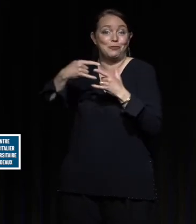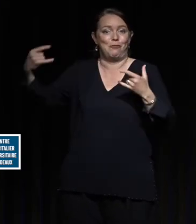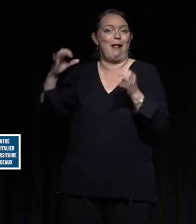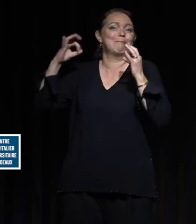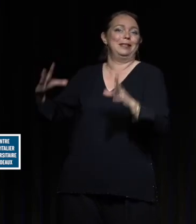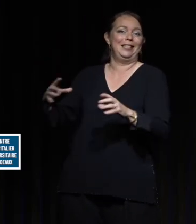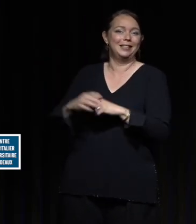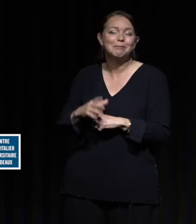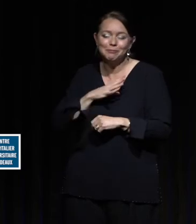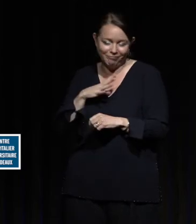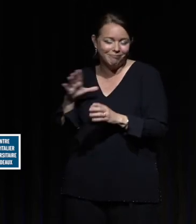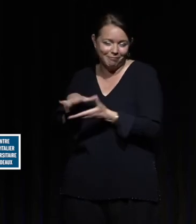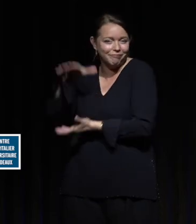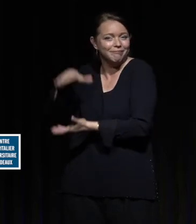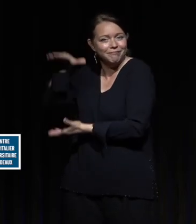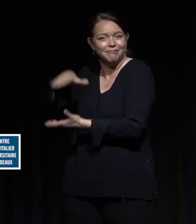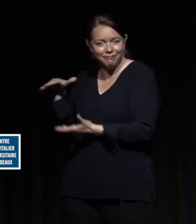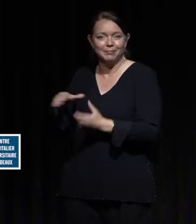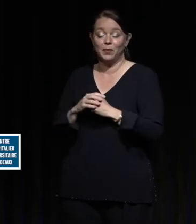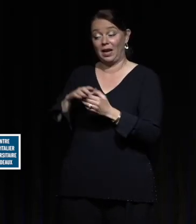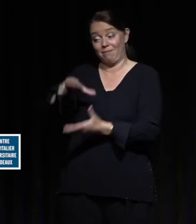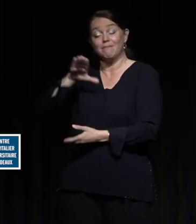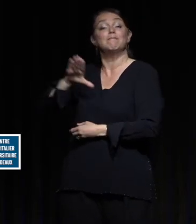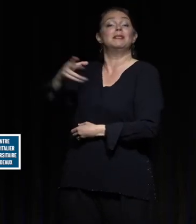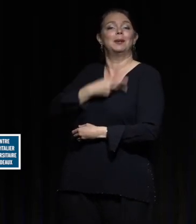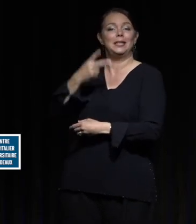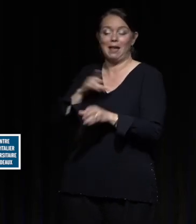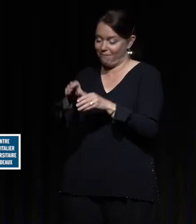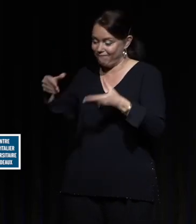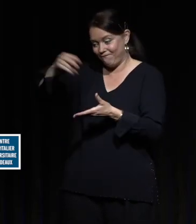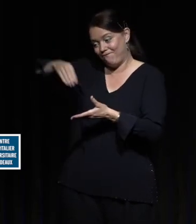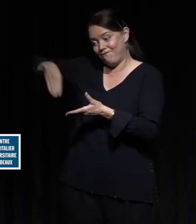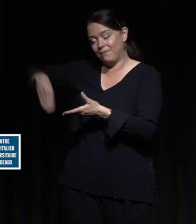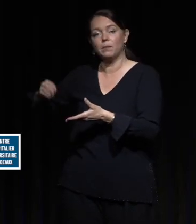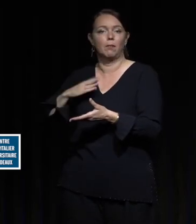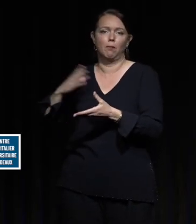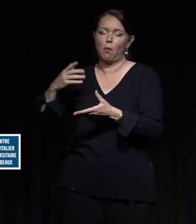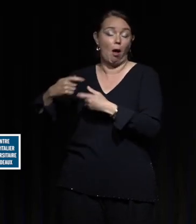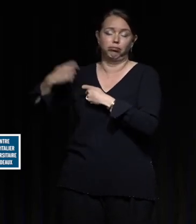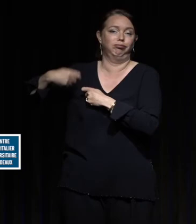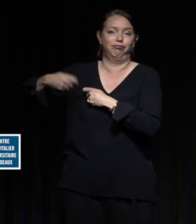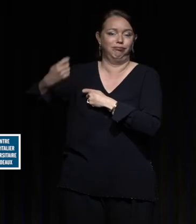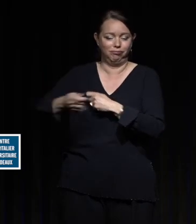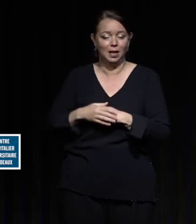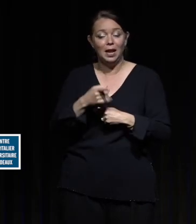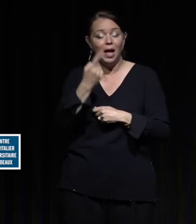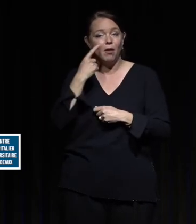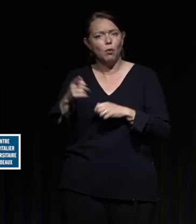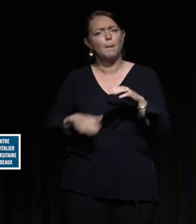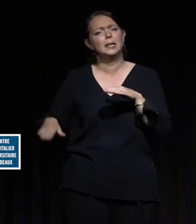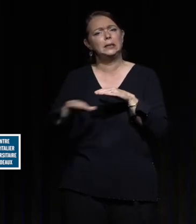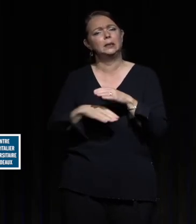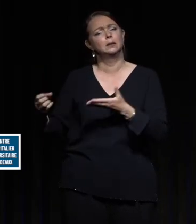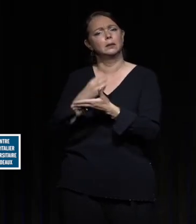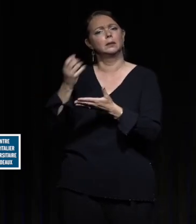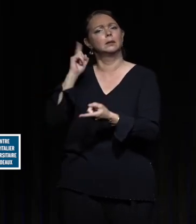qu'on ne manque pas de la littérature. Alors, de la littérature médicale, ça n'arrête pas. Et vous voyez, ça, c'est nos bases de données médicales. Vous, si vous regardez